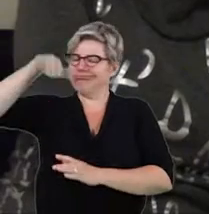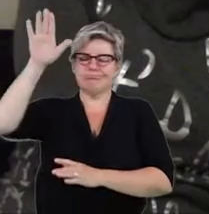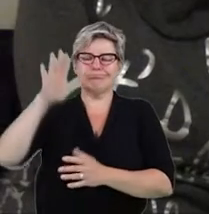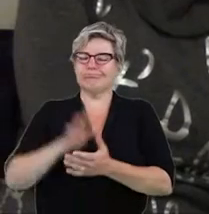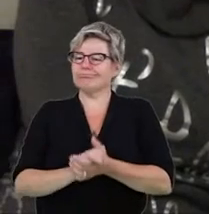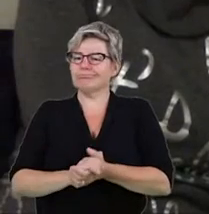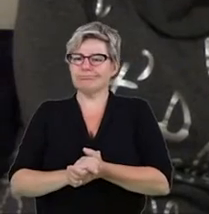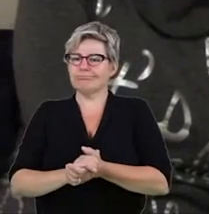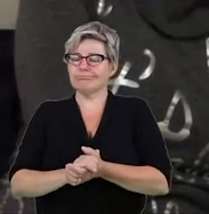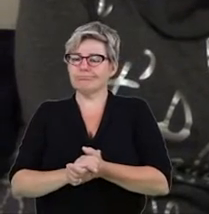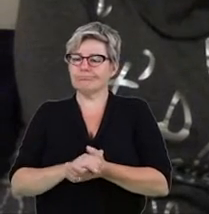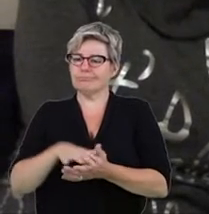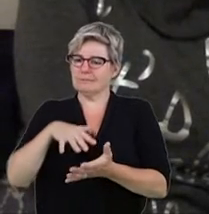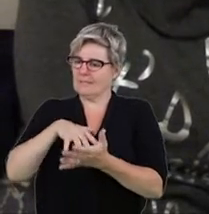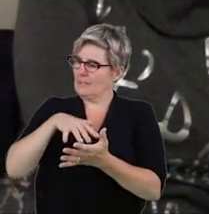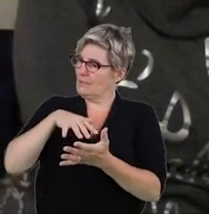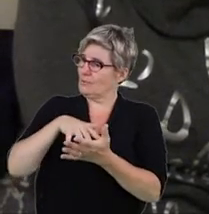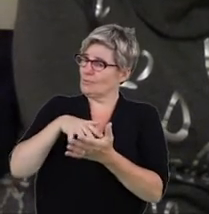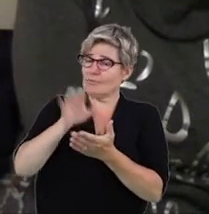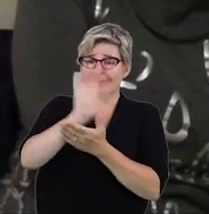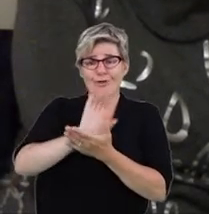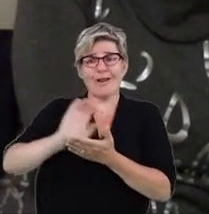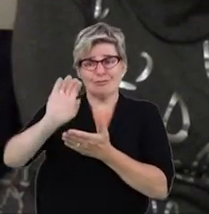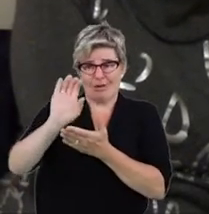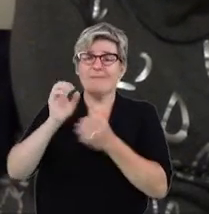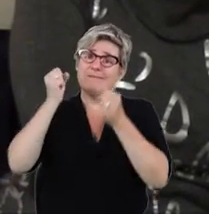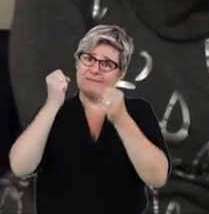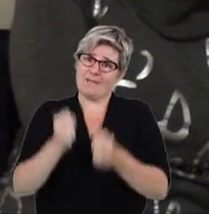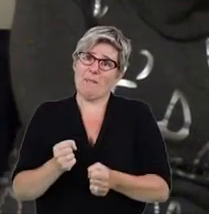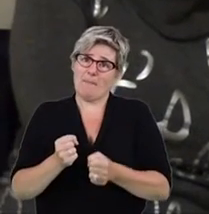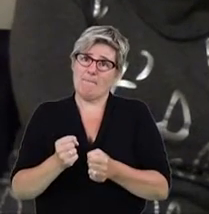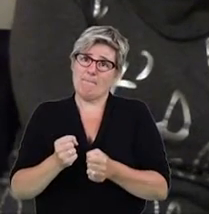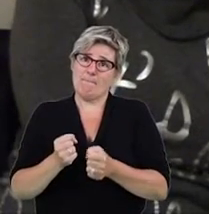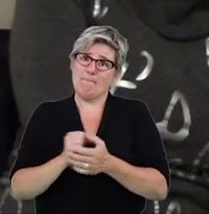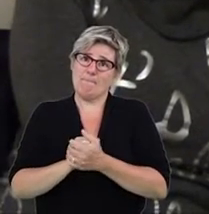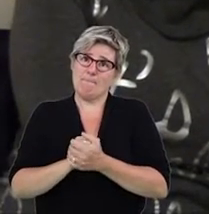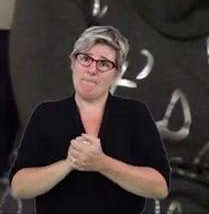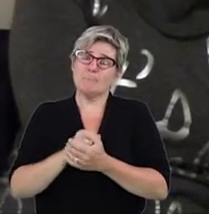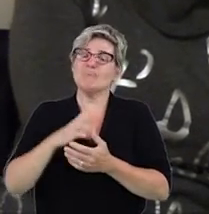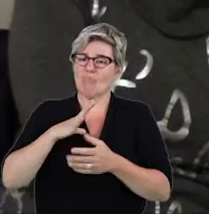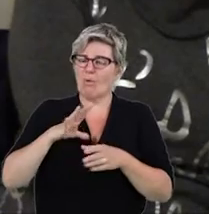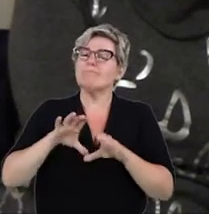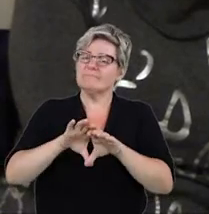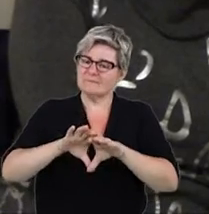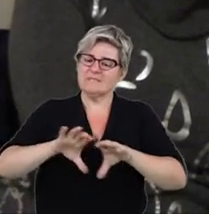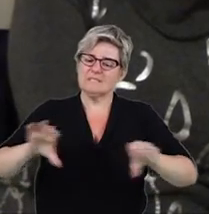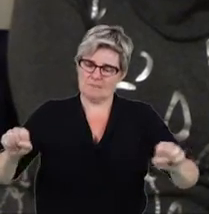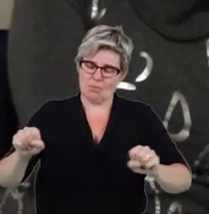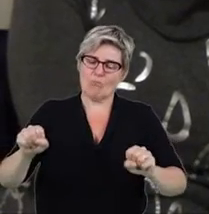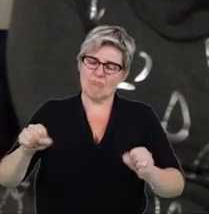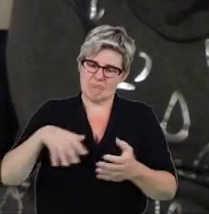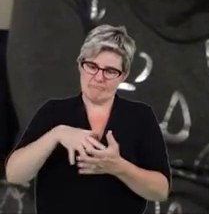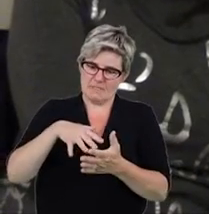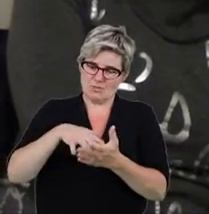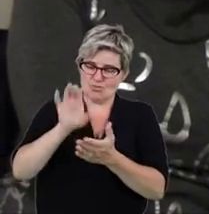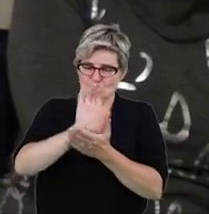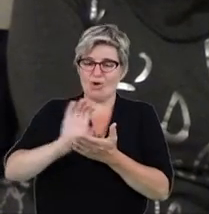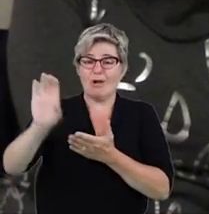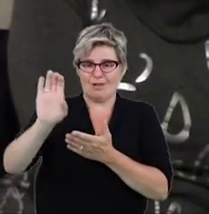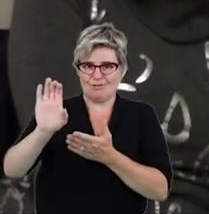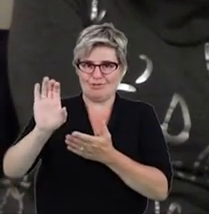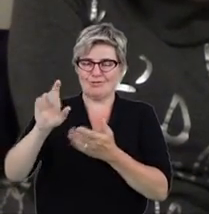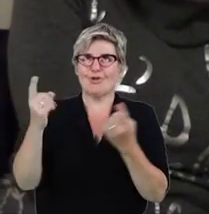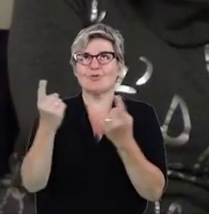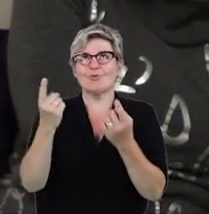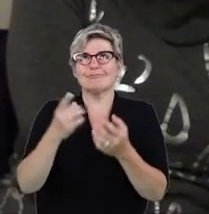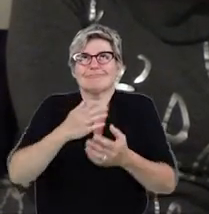puis elle a été capable de faire des études au collège. Un diplôme au collège. Elle a un diplôme d'études collégiales dans